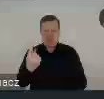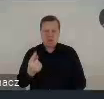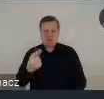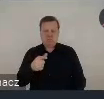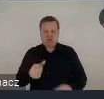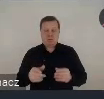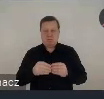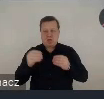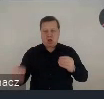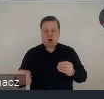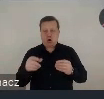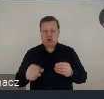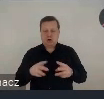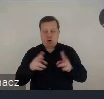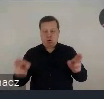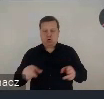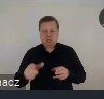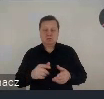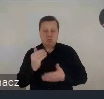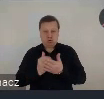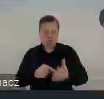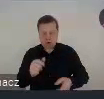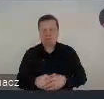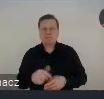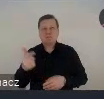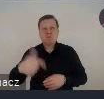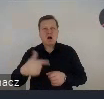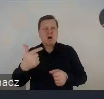programu, ta realizowana w roku